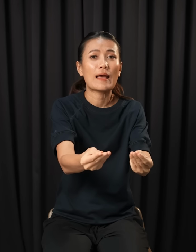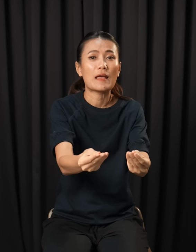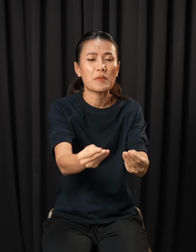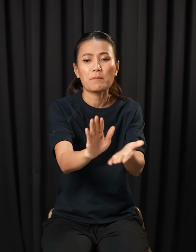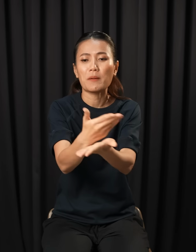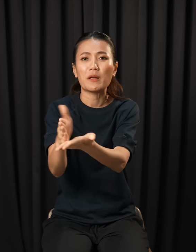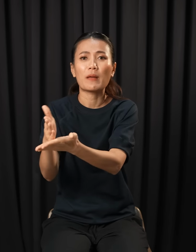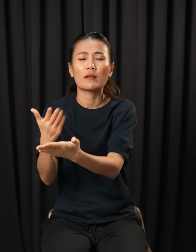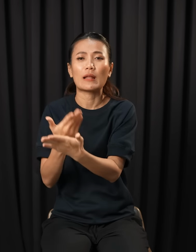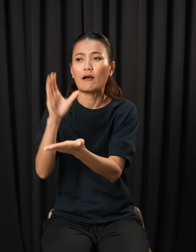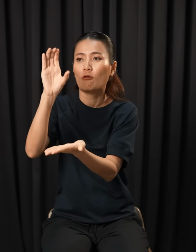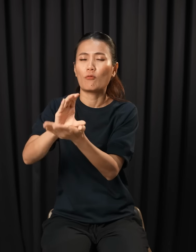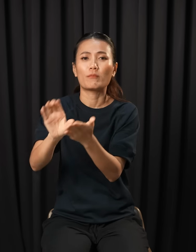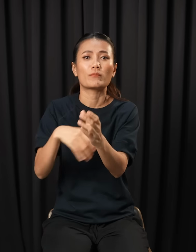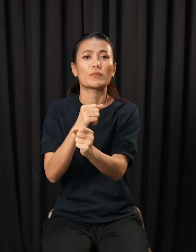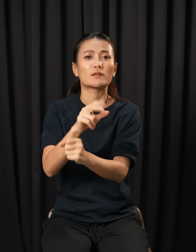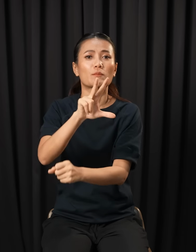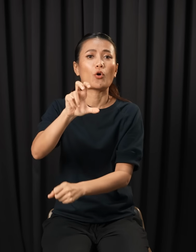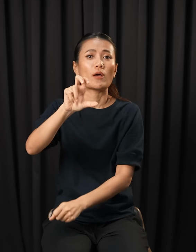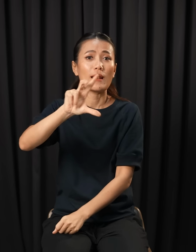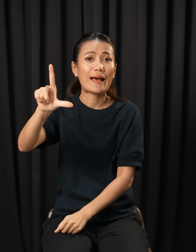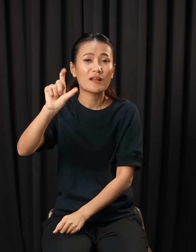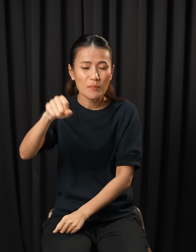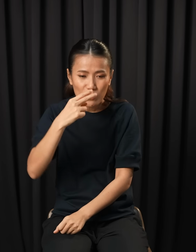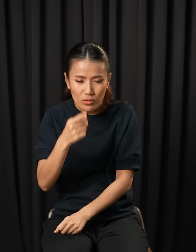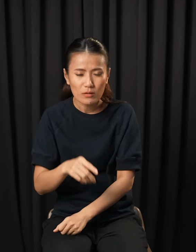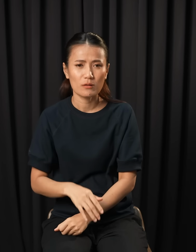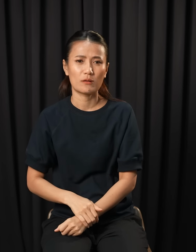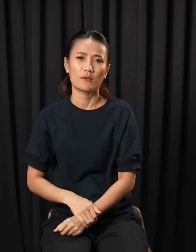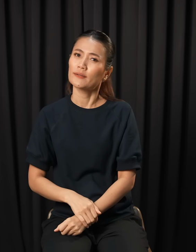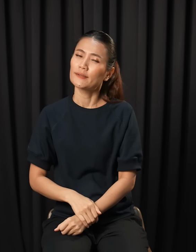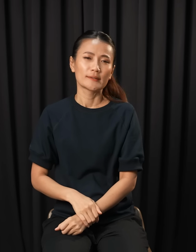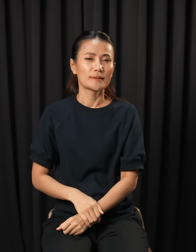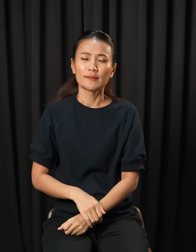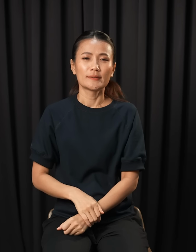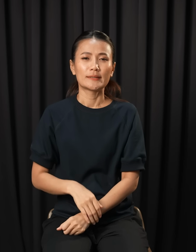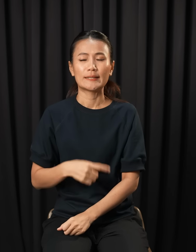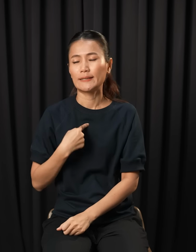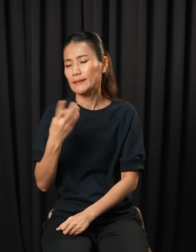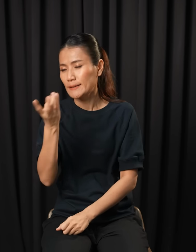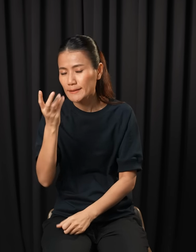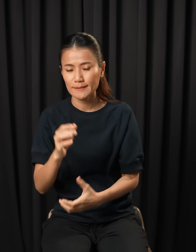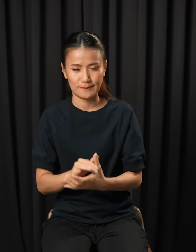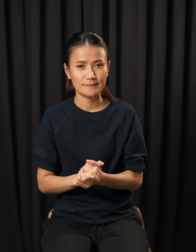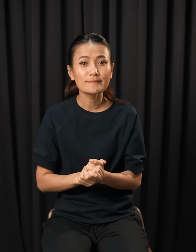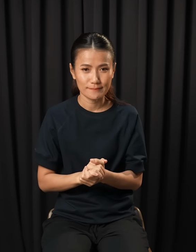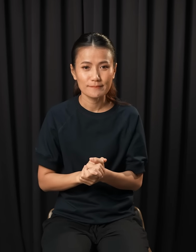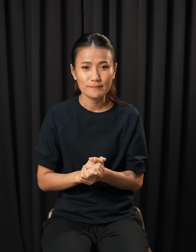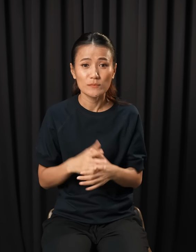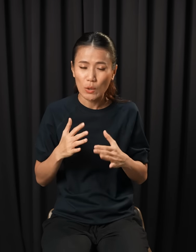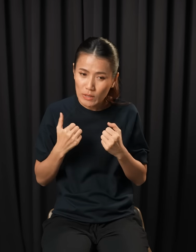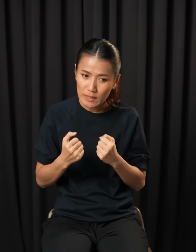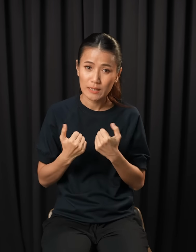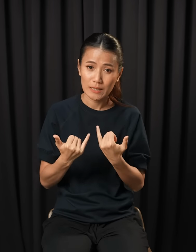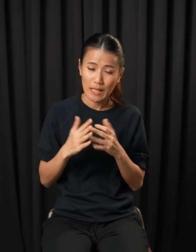มาณมันไม่พ อ คือเวลาเราไปมอบโฉนดแล้วบอกว่าจะกระจายที่ดินให้ทุกคนเนี่ยงบประมาณมัน300ล้านต่อปีเองผมเป็นประธานก็ผมเลยเห็น300ล้